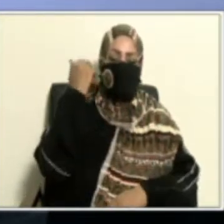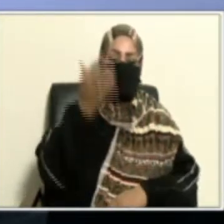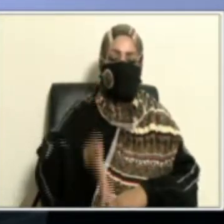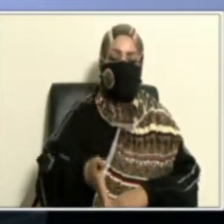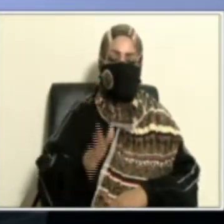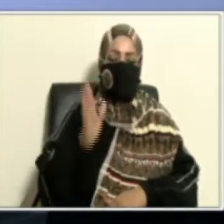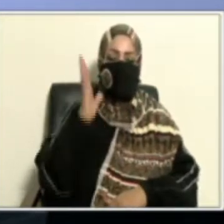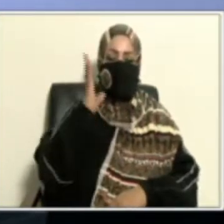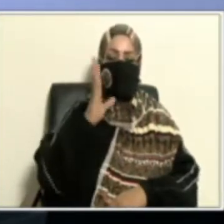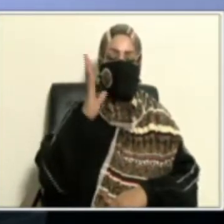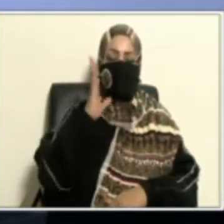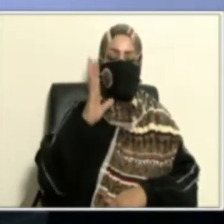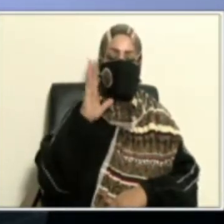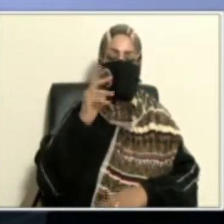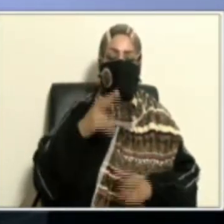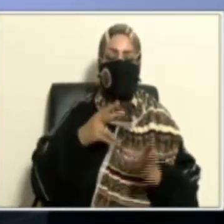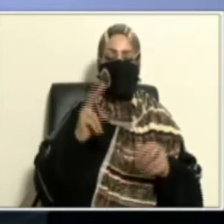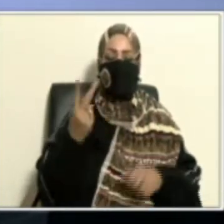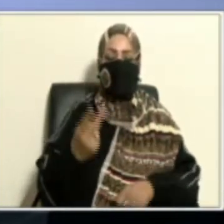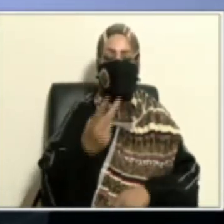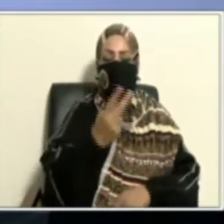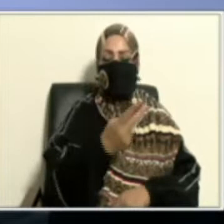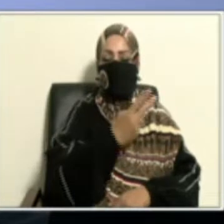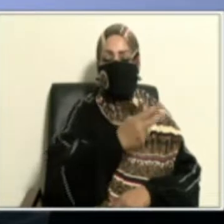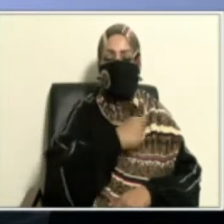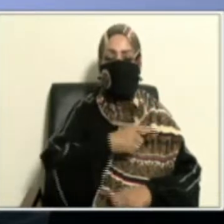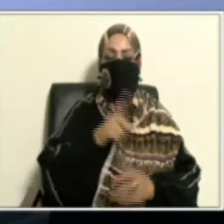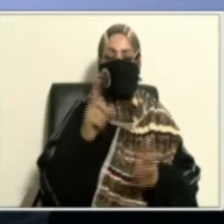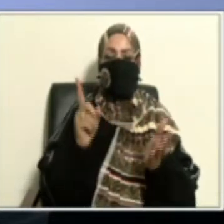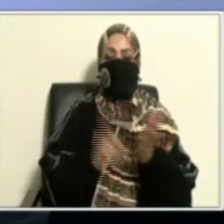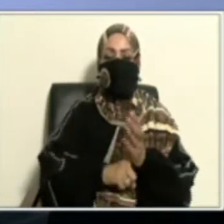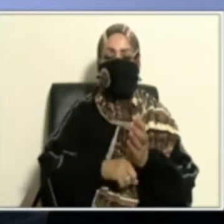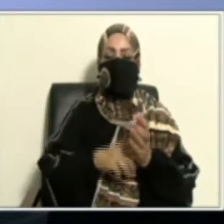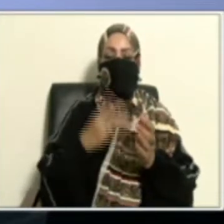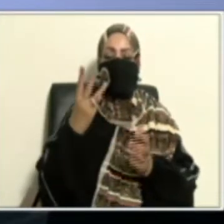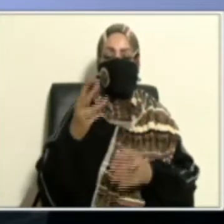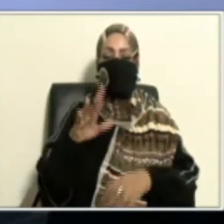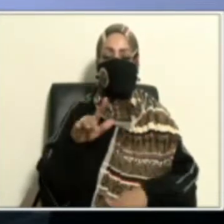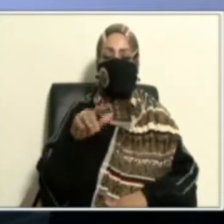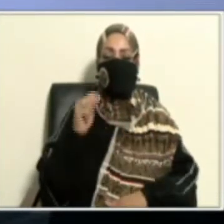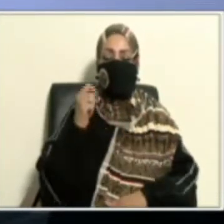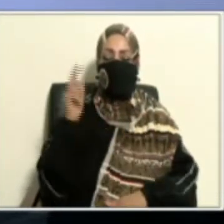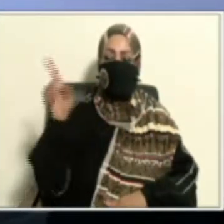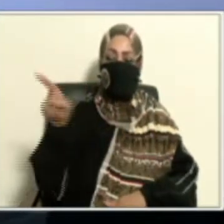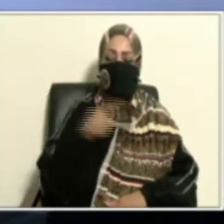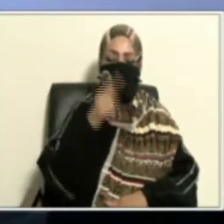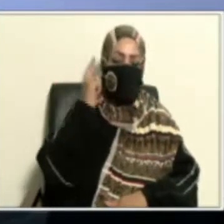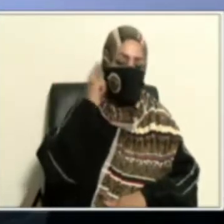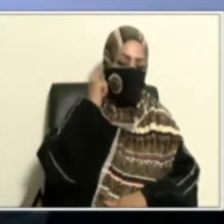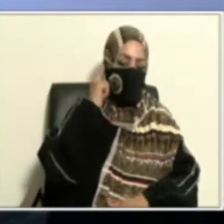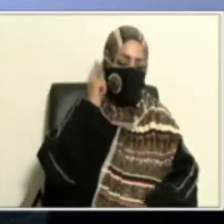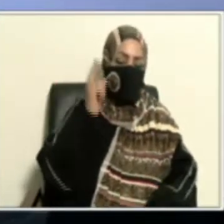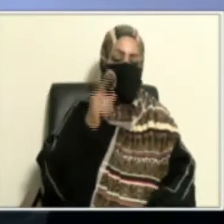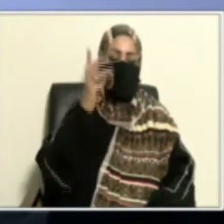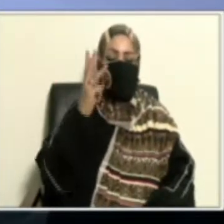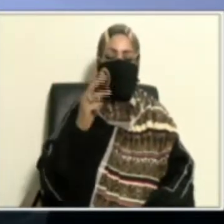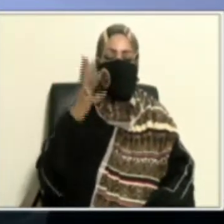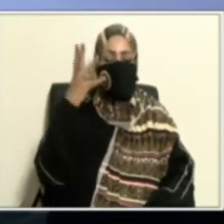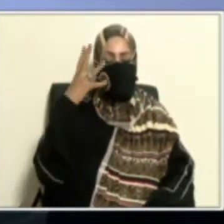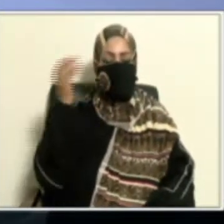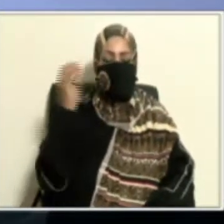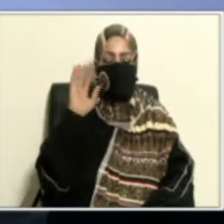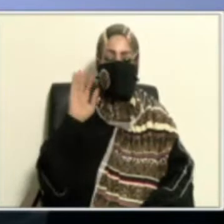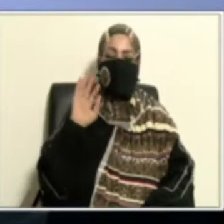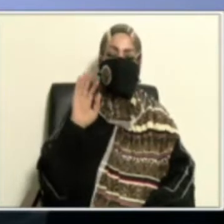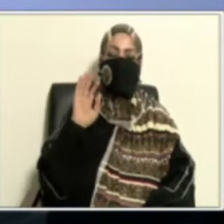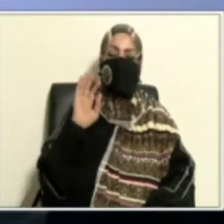مرات نصلي فيه ومرات ما نصليش فيه الحق يعني. باه باه، تسمع الاجابه باه. السؤال الثاني، حكم الصبحة، شنو حكم الصبحة؟ في اللي